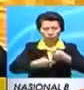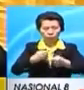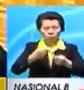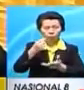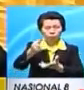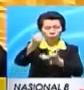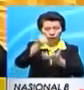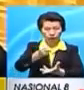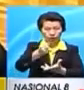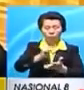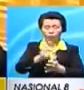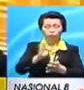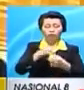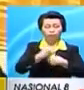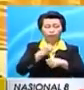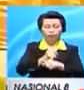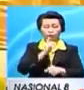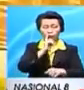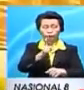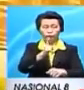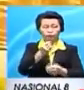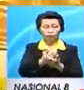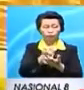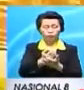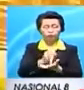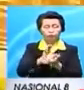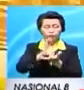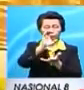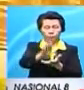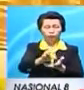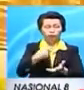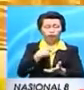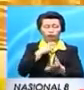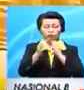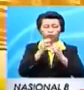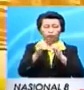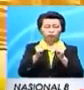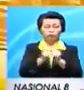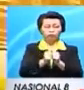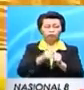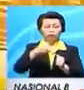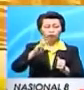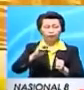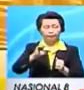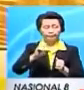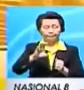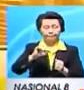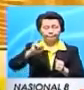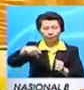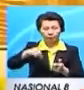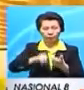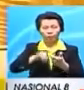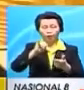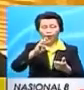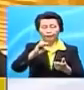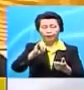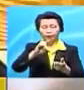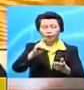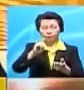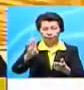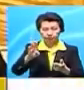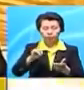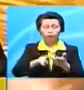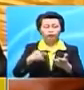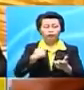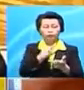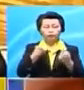fund, Islamic, the first Islamic venture fund. We are talking with MEFCAP and IDB, and also we try